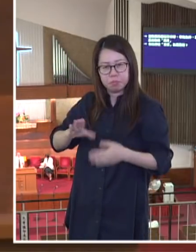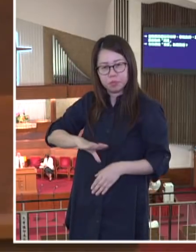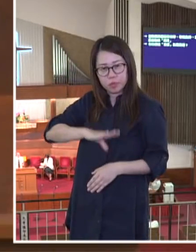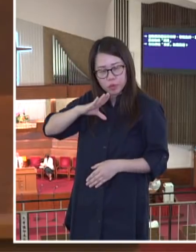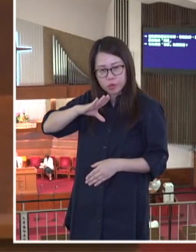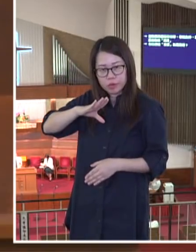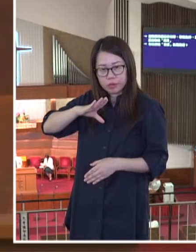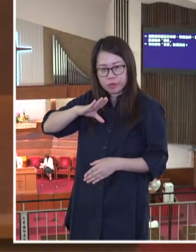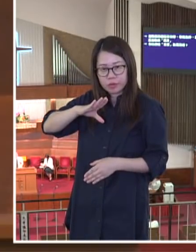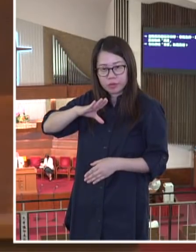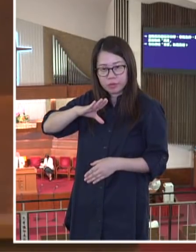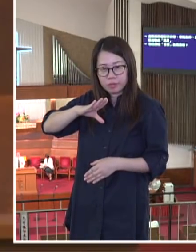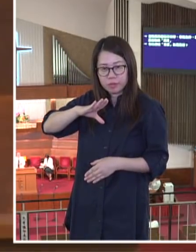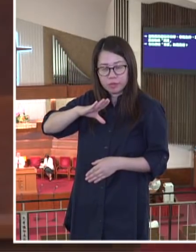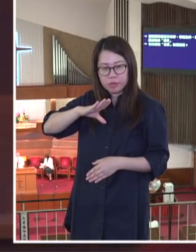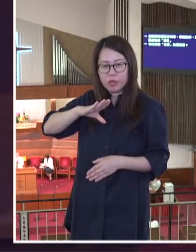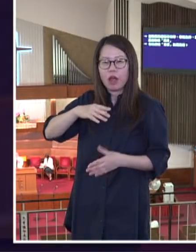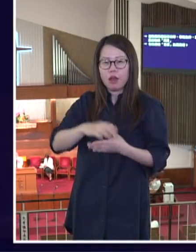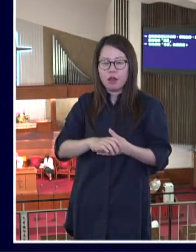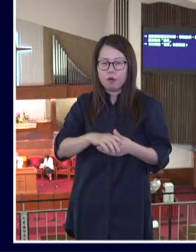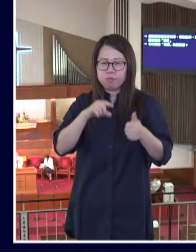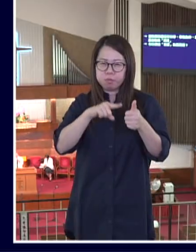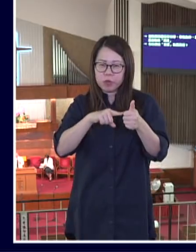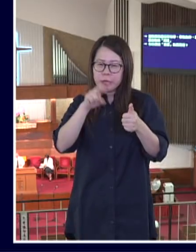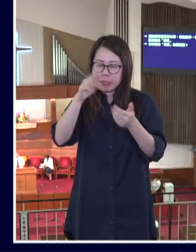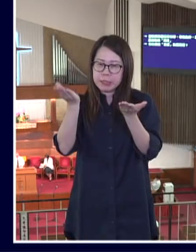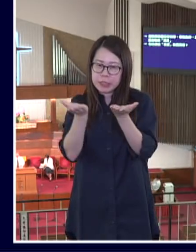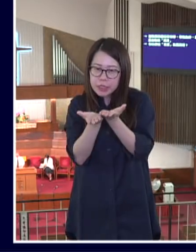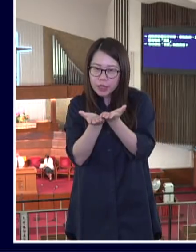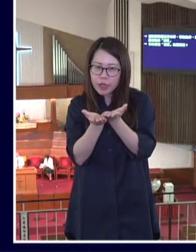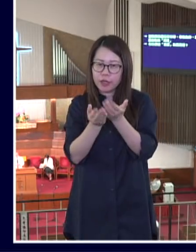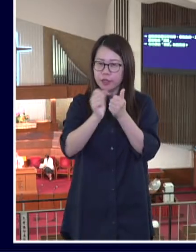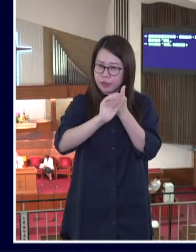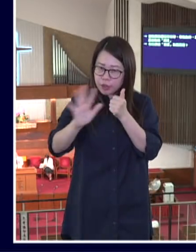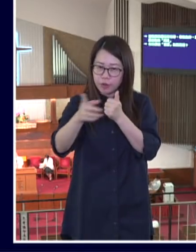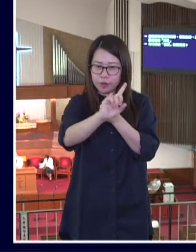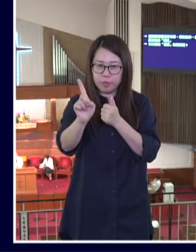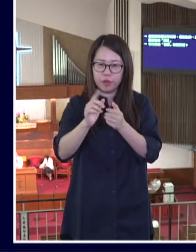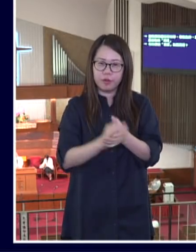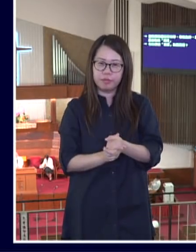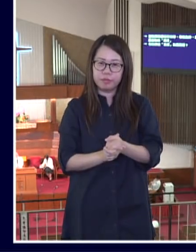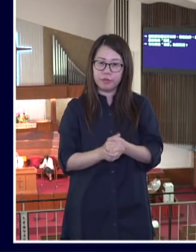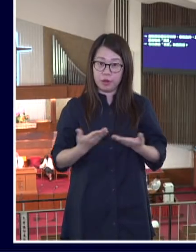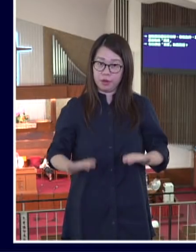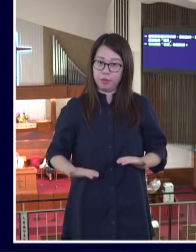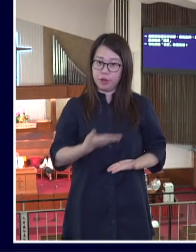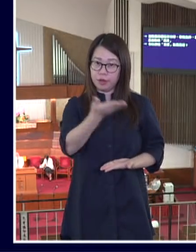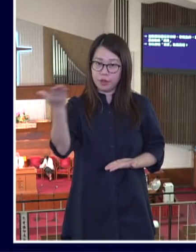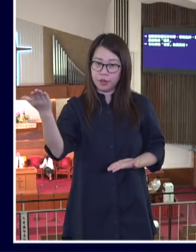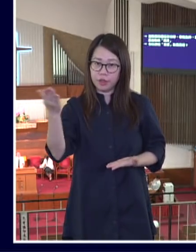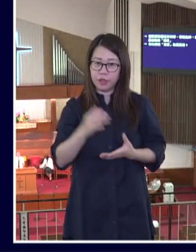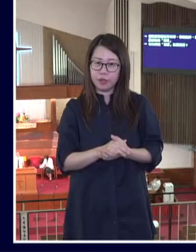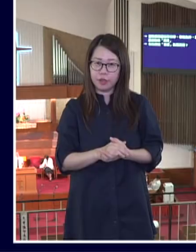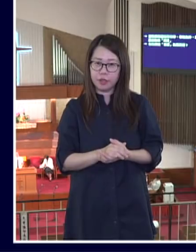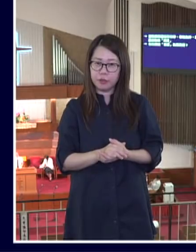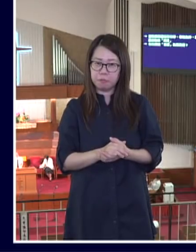今天弟兄姊妹，大家你跟从着什么为你的满足呢？今天你